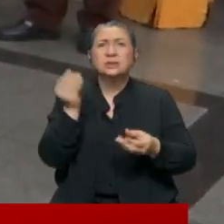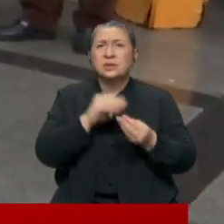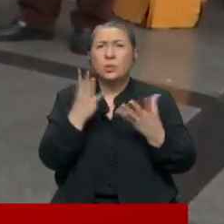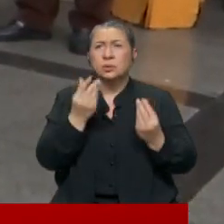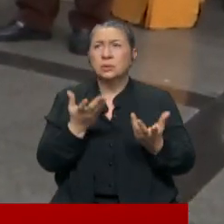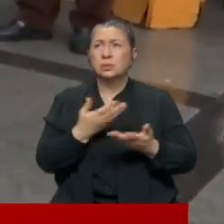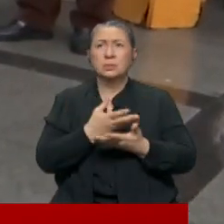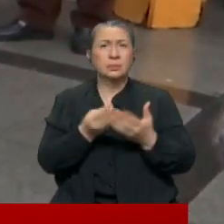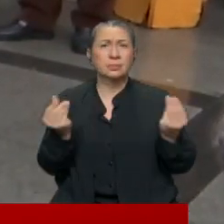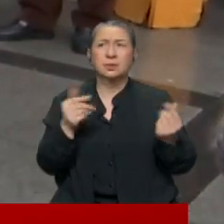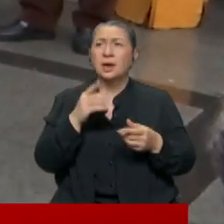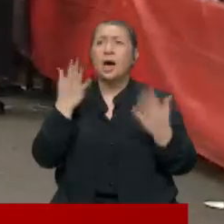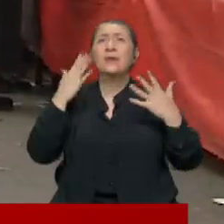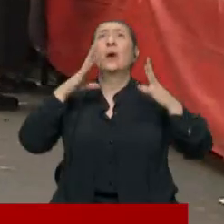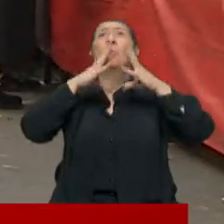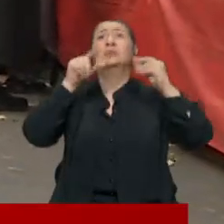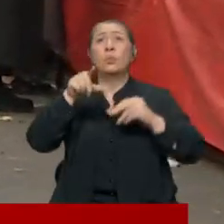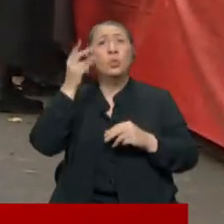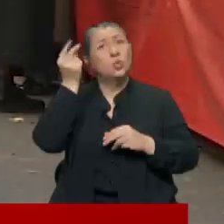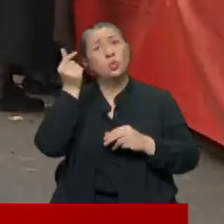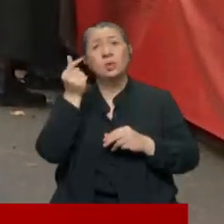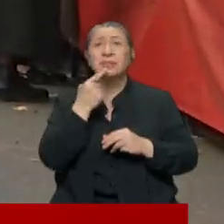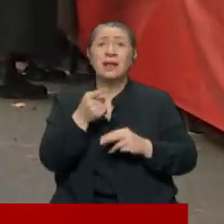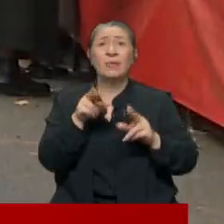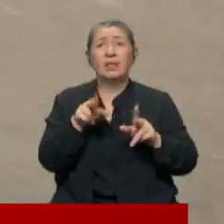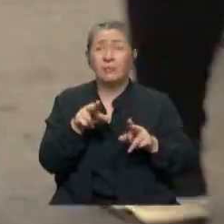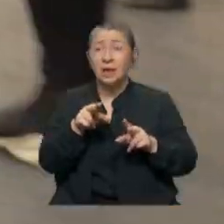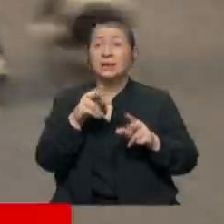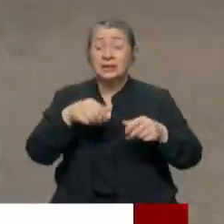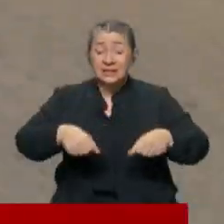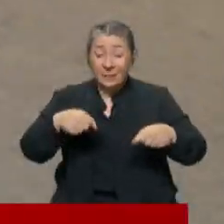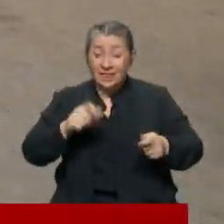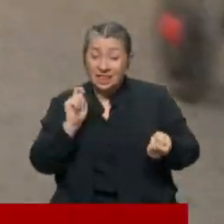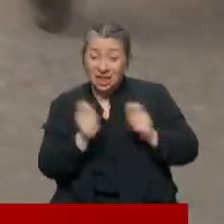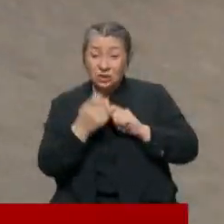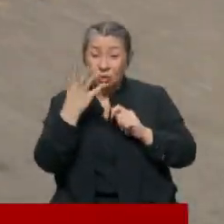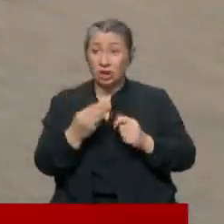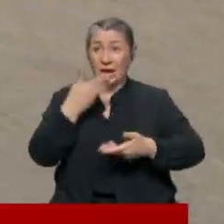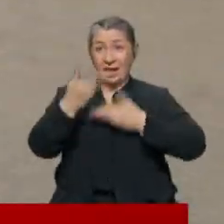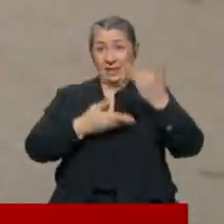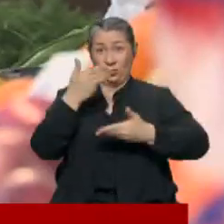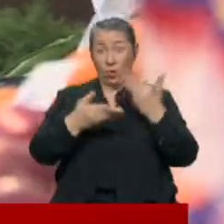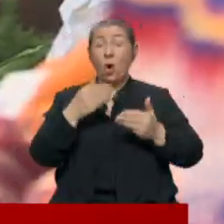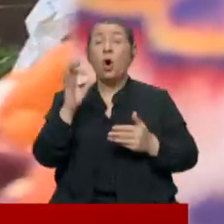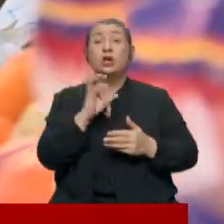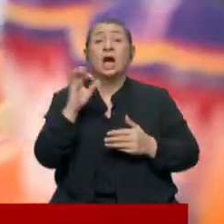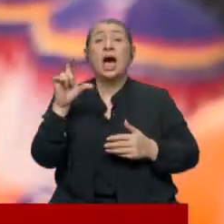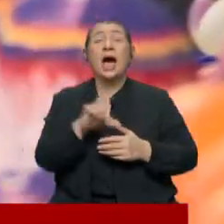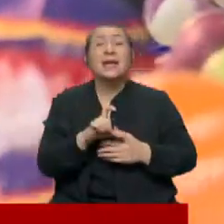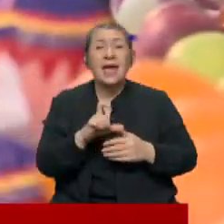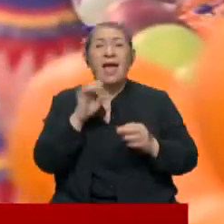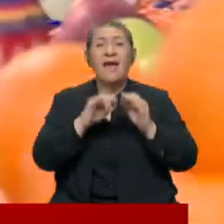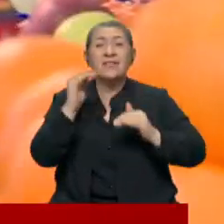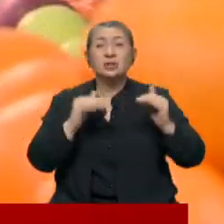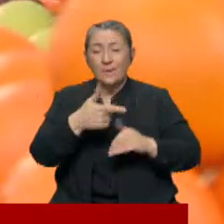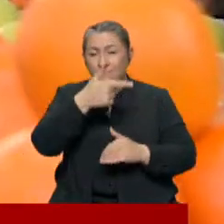hiç havada bulut sen bunu unut. TÜİK ise sepette değişiklik yapılacağı iddialarının gölgesinde Ocak ayının enflasyonunu